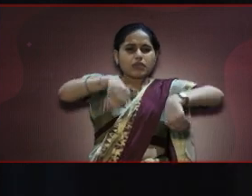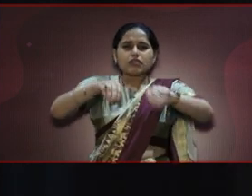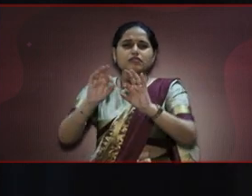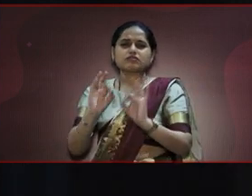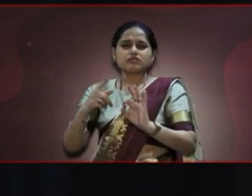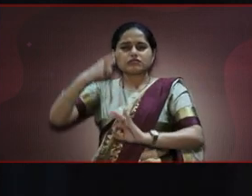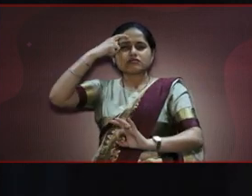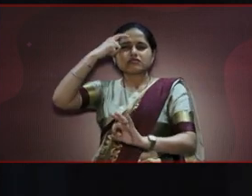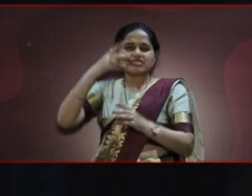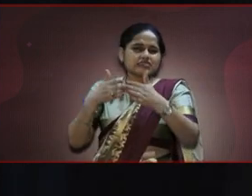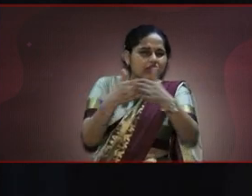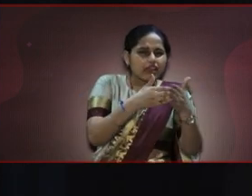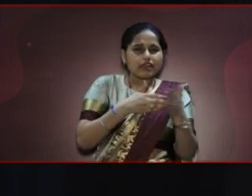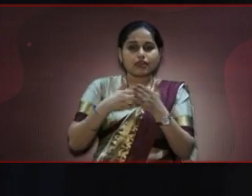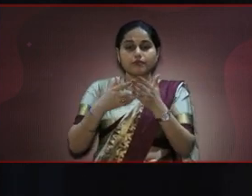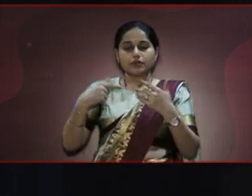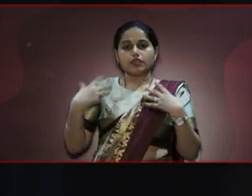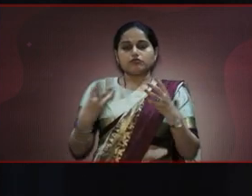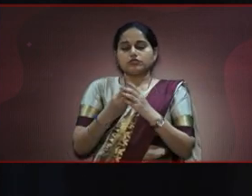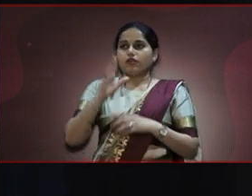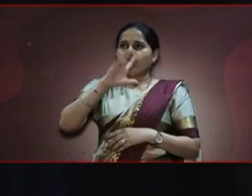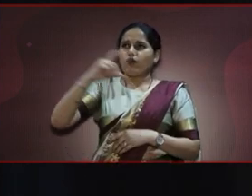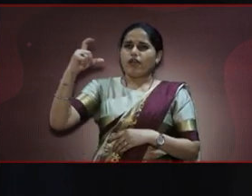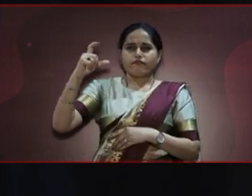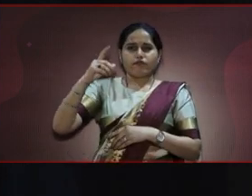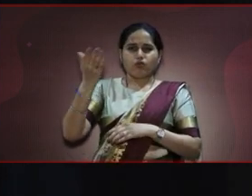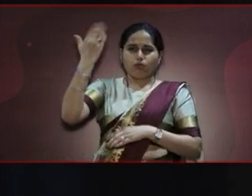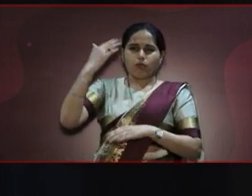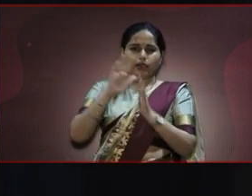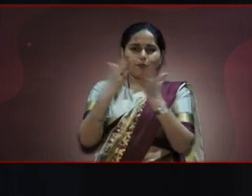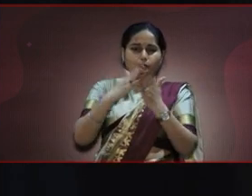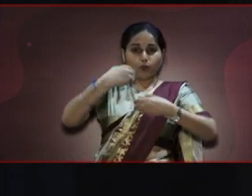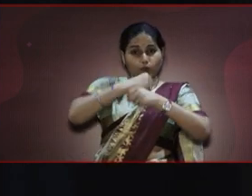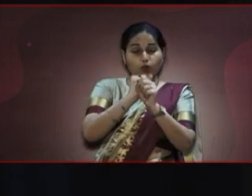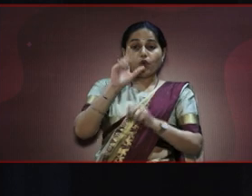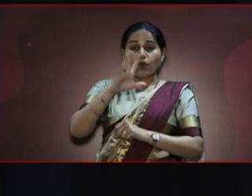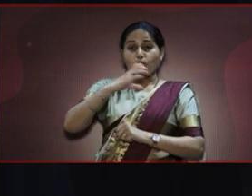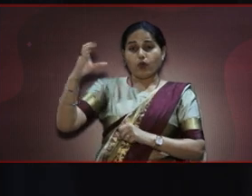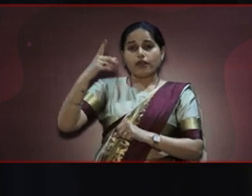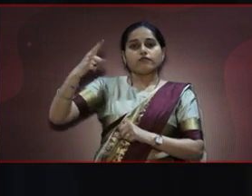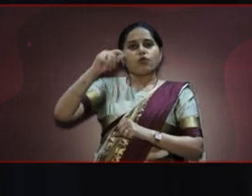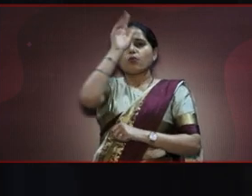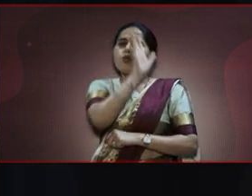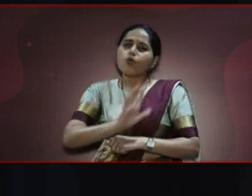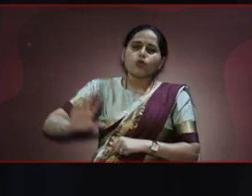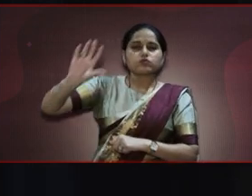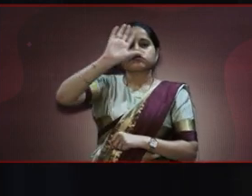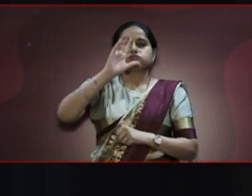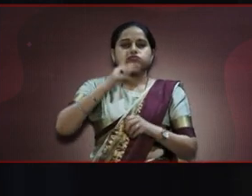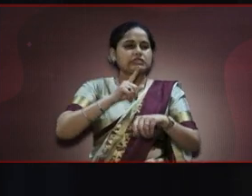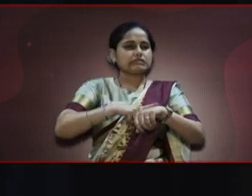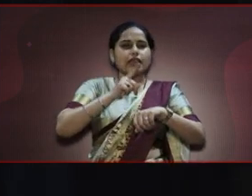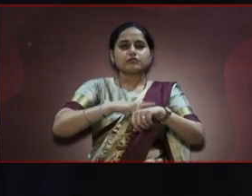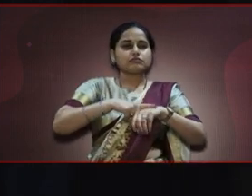चुनौतियां रहती हैं। अभी हम पहले 5 करोड़ के लगभग किताबें बनाते थे और वो 5 करोड़ पुस्तकें पूरे देश में समय समय